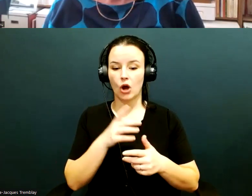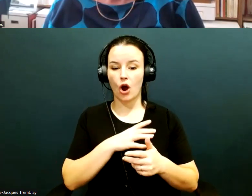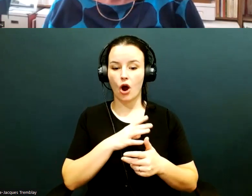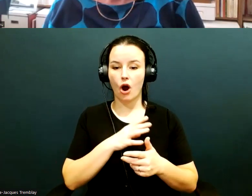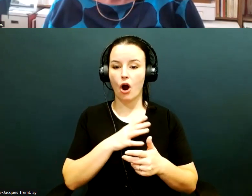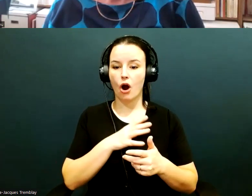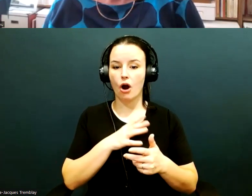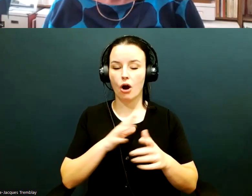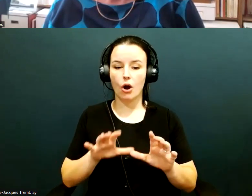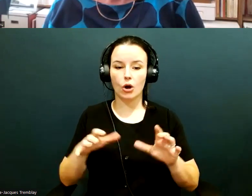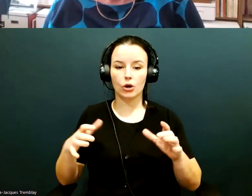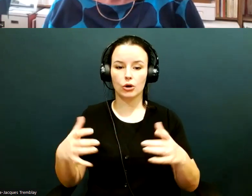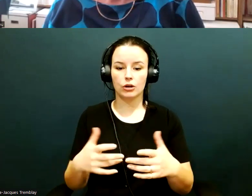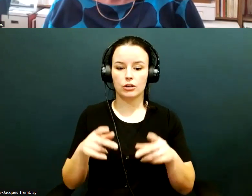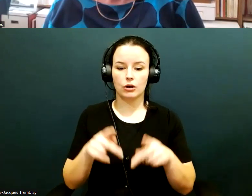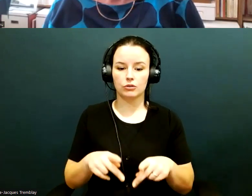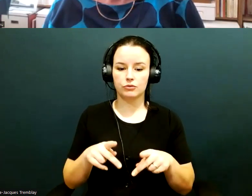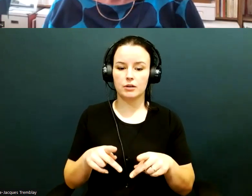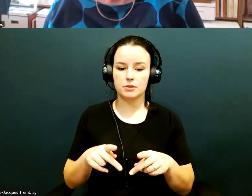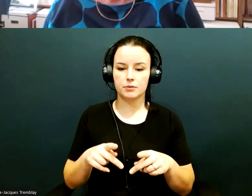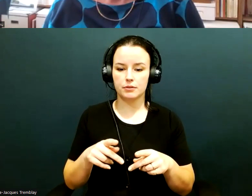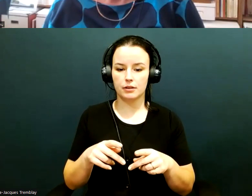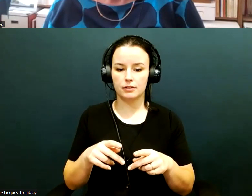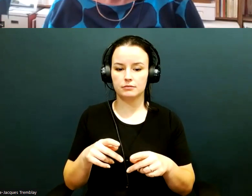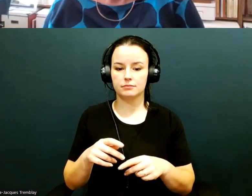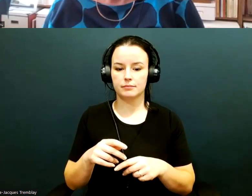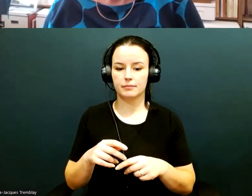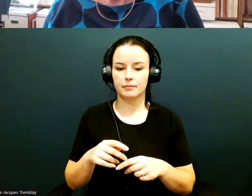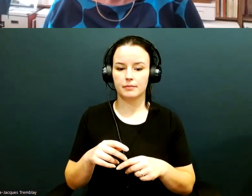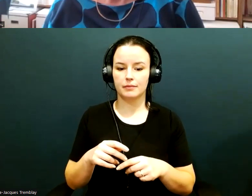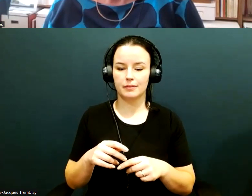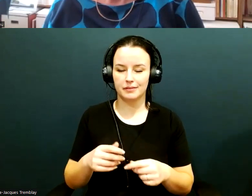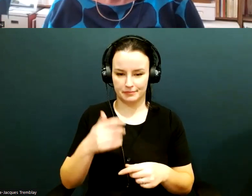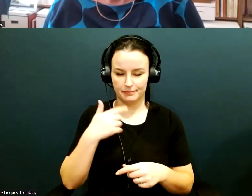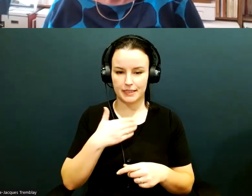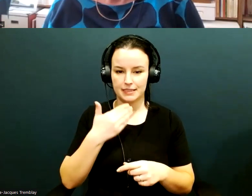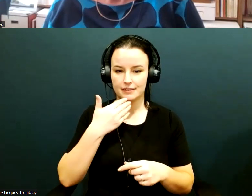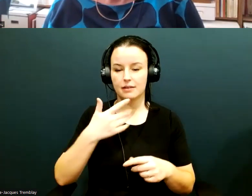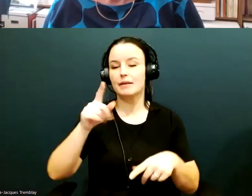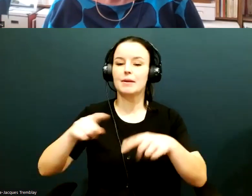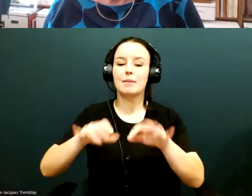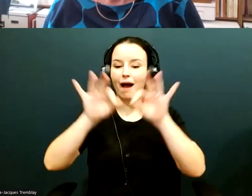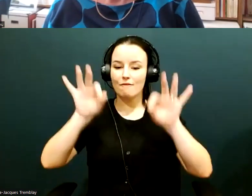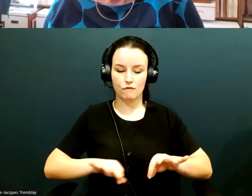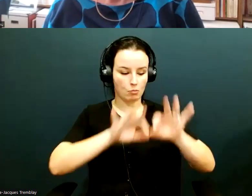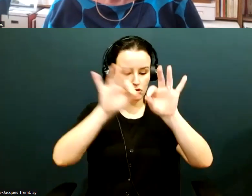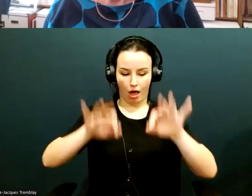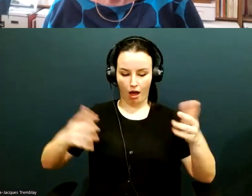un groupe de personnes qui sont des résidents accueillants, puis à chaque fois qu'on a un nouveau résident, bon, on peut voir en fonction des formulaires qu'on a